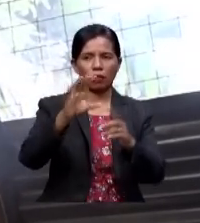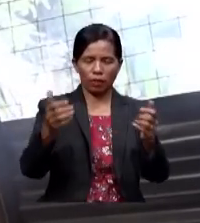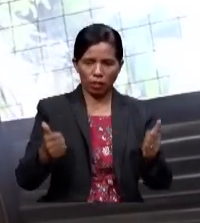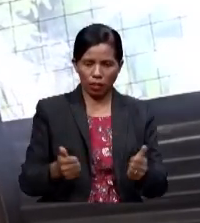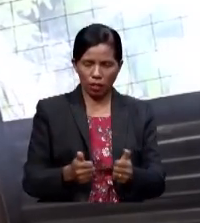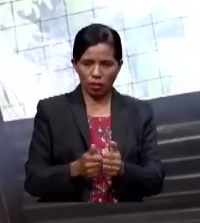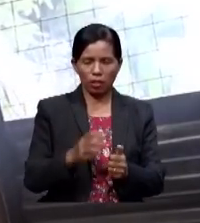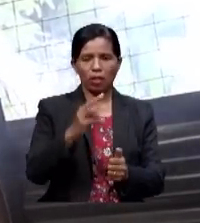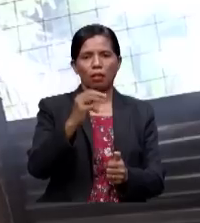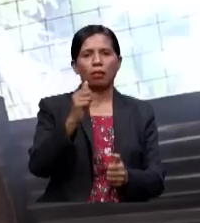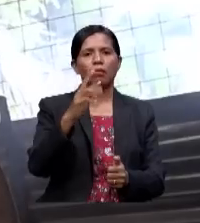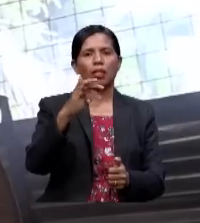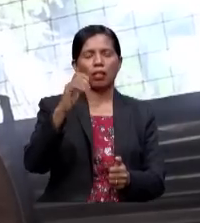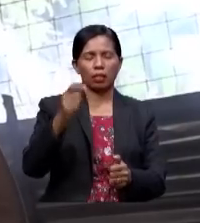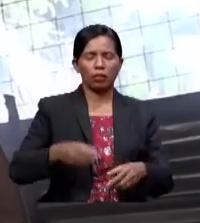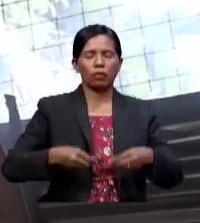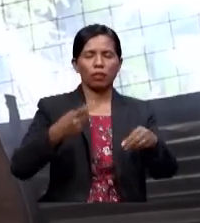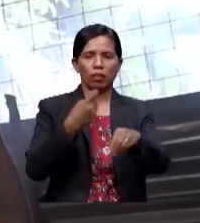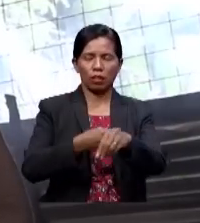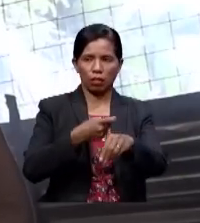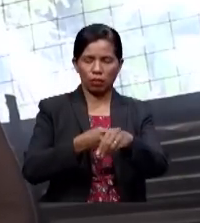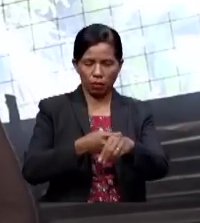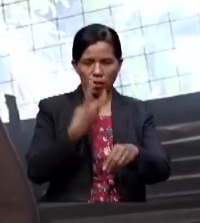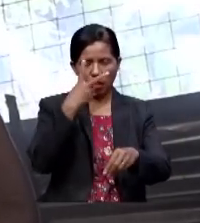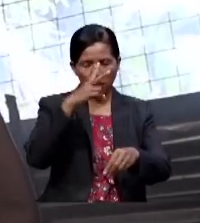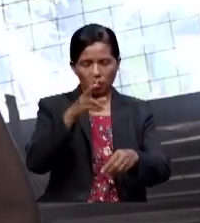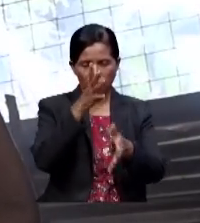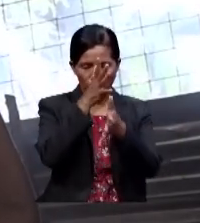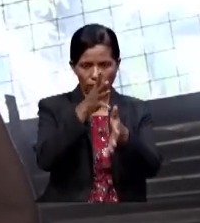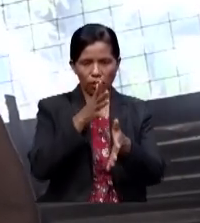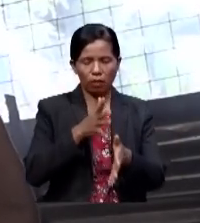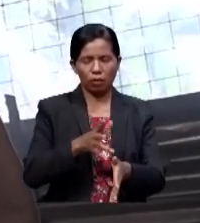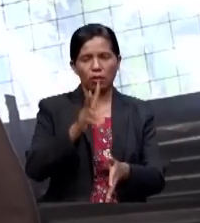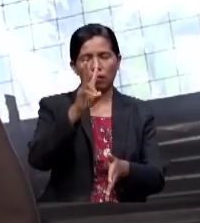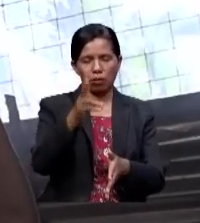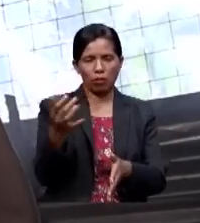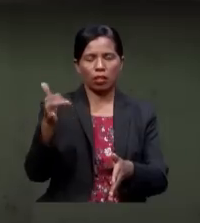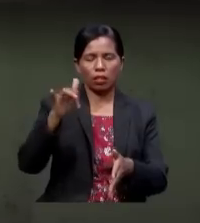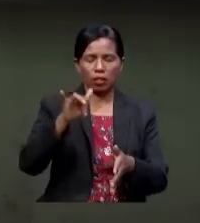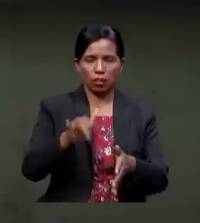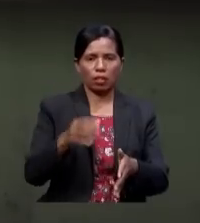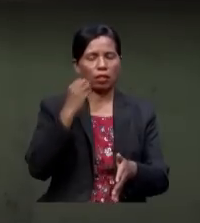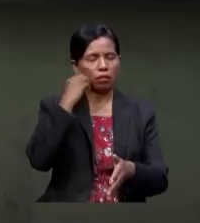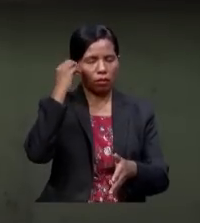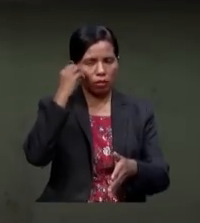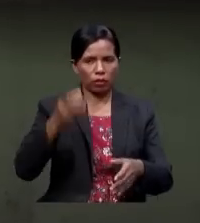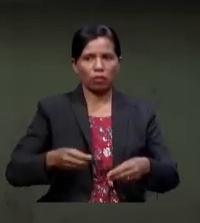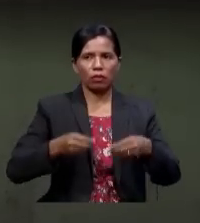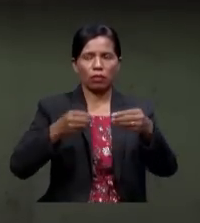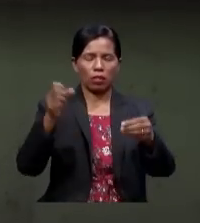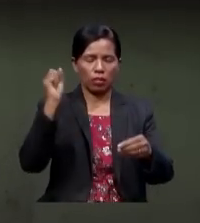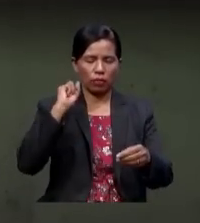anterior maritu sempre fahe tempu, ho di bare netik avo na enrua ne ia sirne hori fatin, hori fo haris